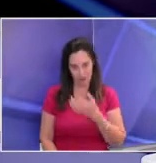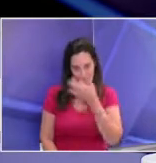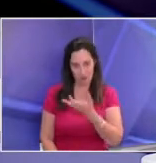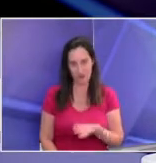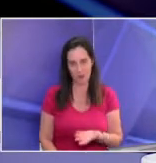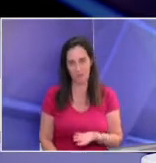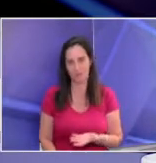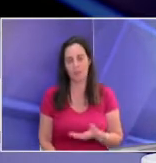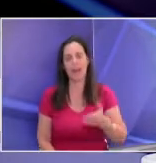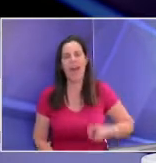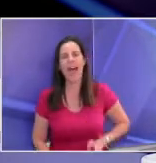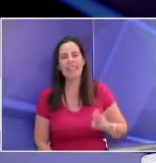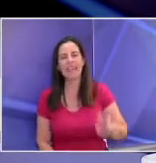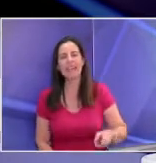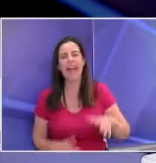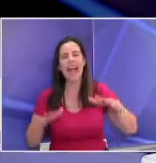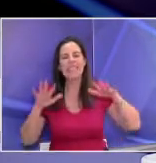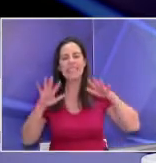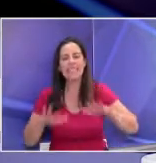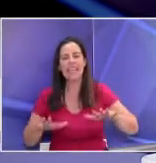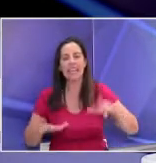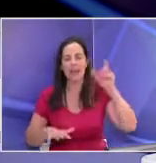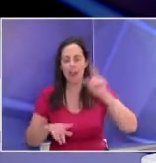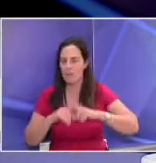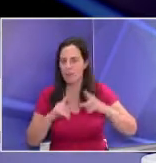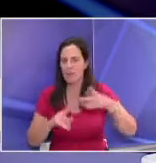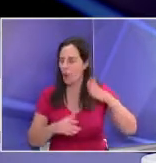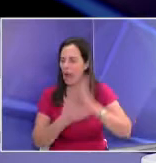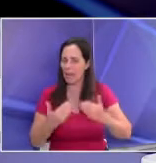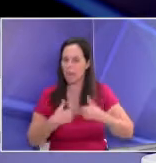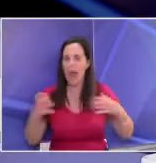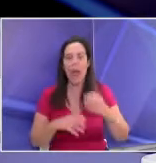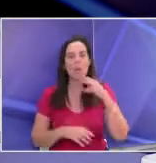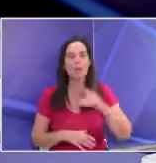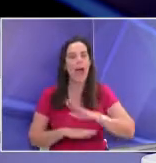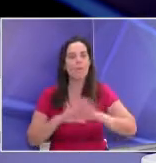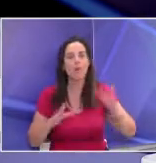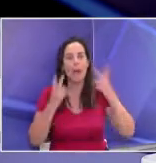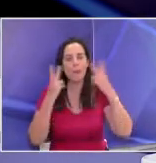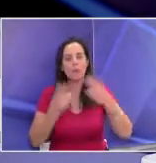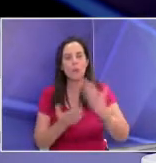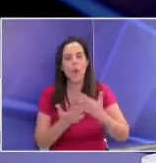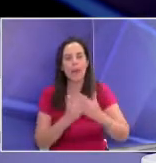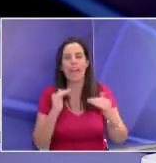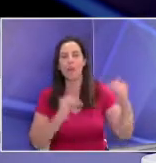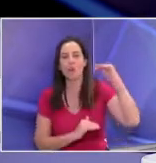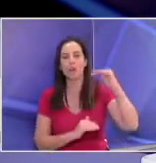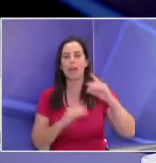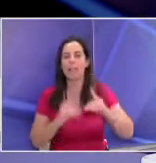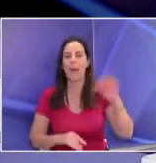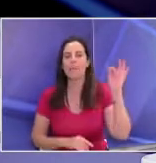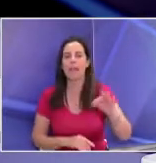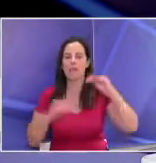שואל. נועה בן ארצי אומרת, השנאה לאחר מעולם לא הייתה חלק מאיתנו. העם היהודי מעולם לא חיפש להוכיח עליונותו על דרך